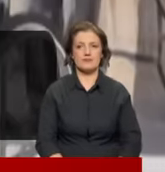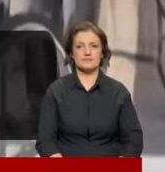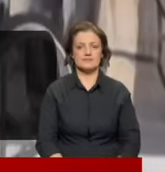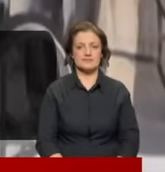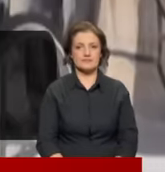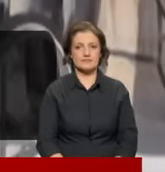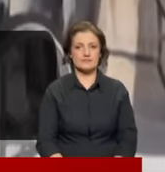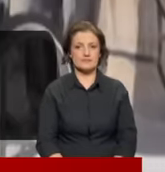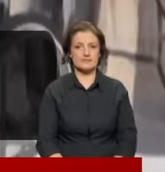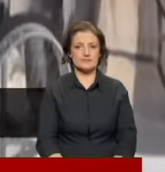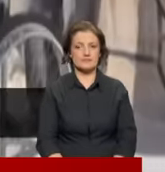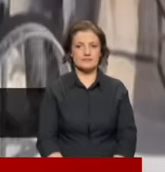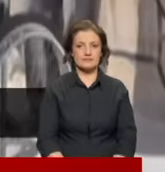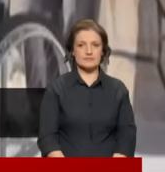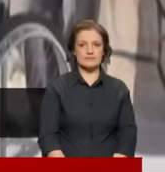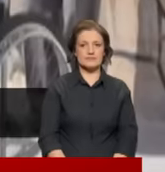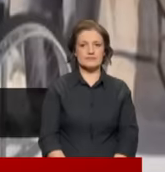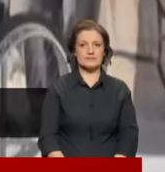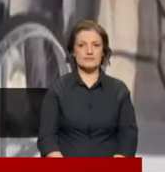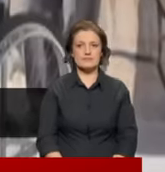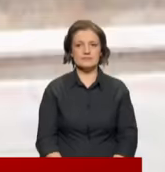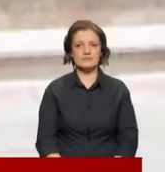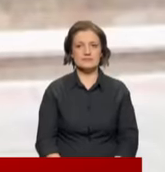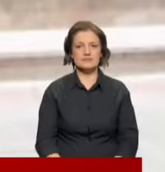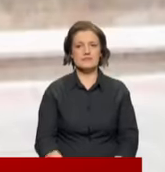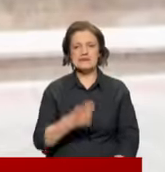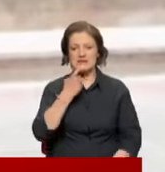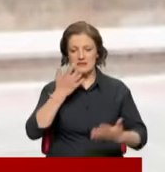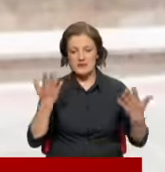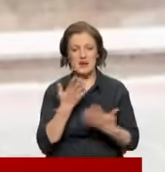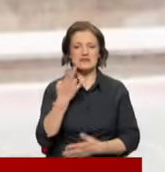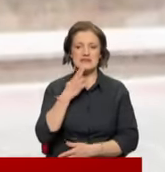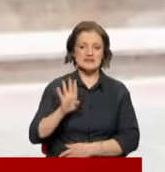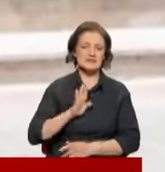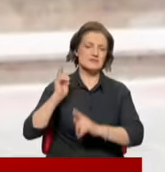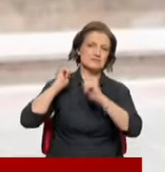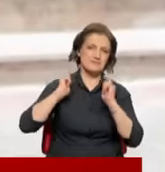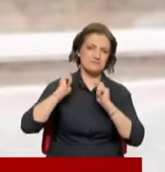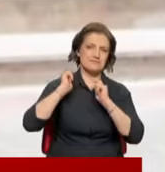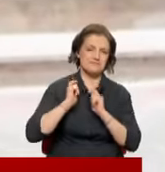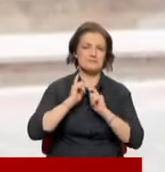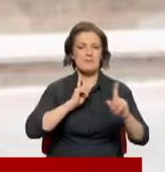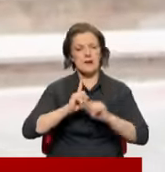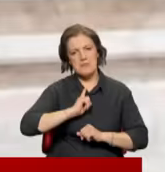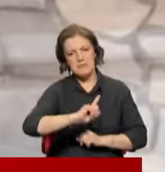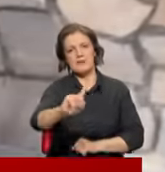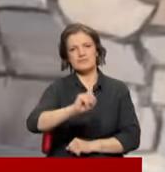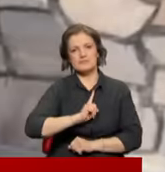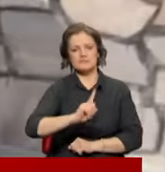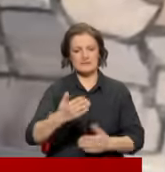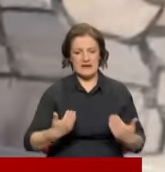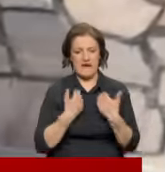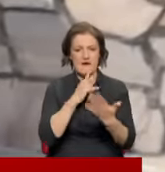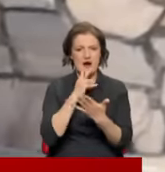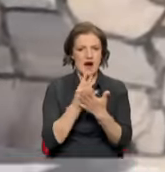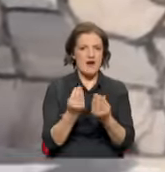adaleti sağlayın ya da vatandaşlıkta çıkarın. Yıllarca kızını sırtında taşıdı mahkeme salonlarına. Yargı